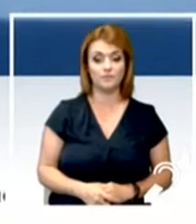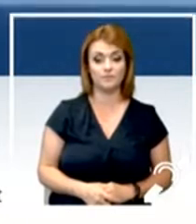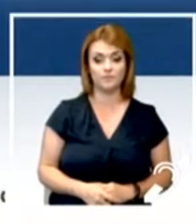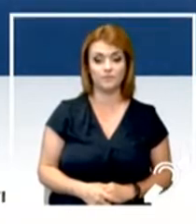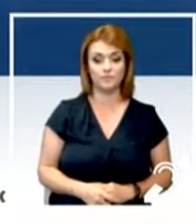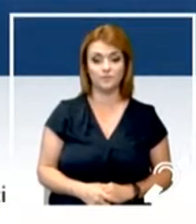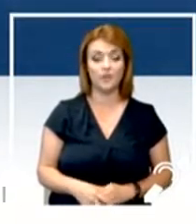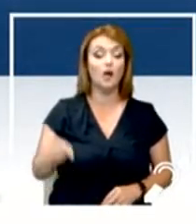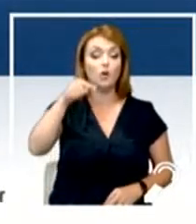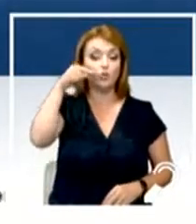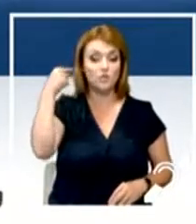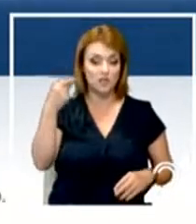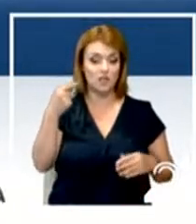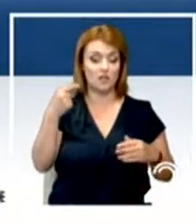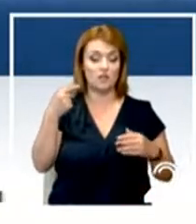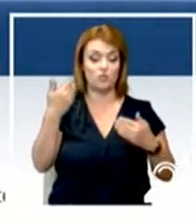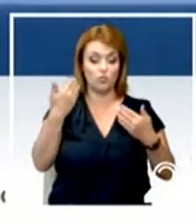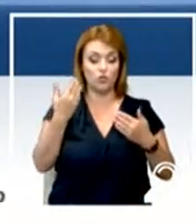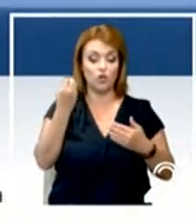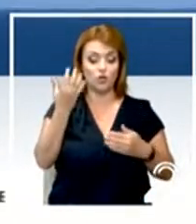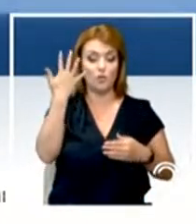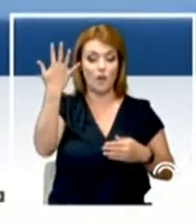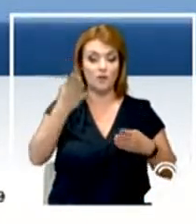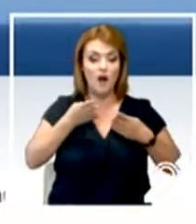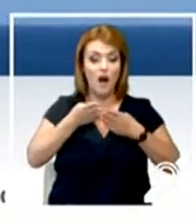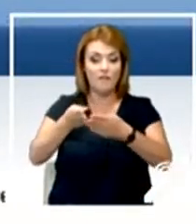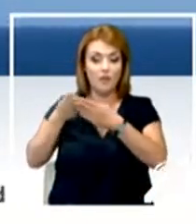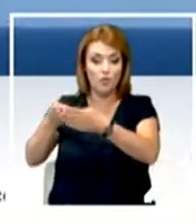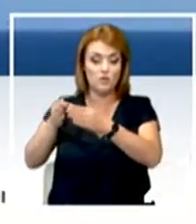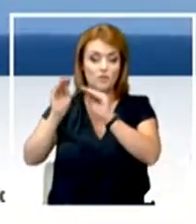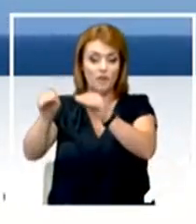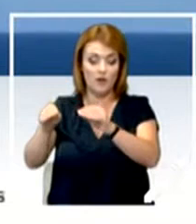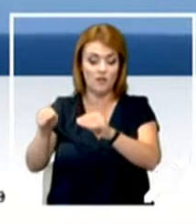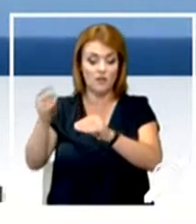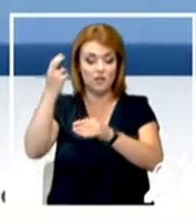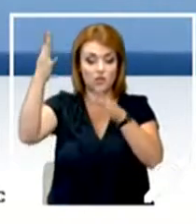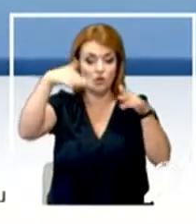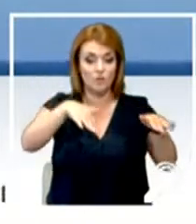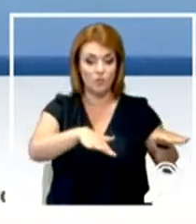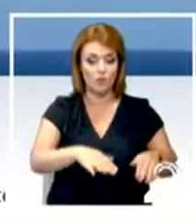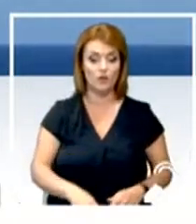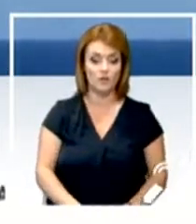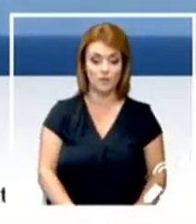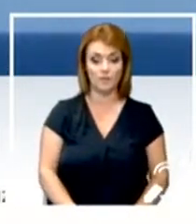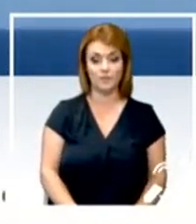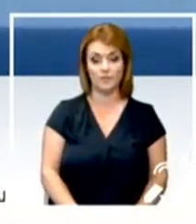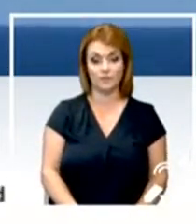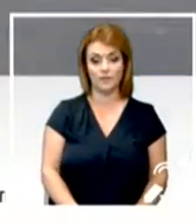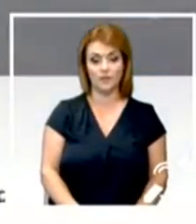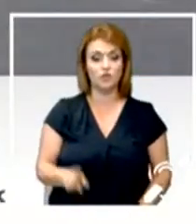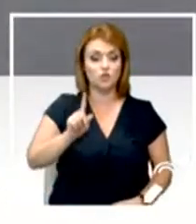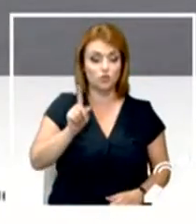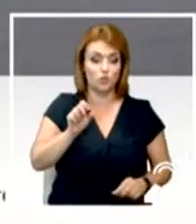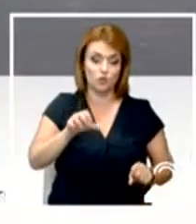nave de război și submarine cu rachete de croazieră în Marea Neagră, ceea ce constituie o altă amenințare, în special pentru orașele din sudul